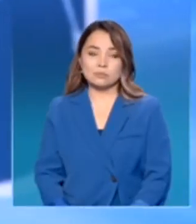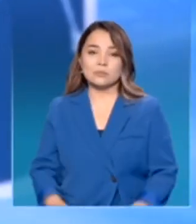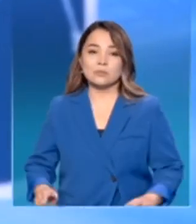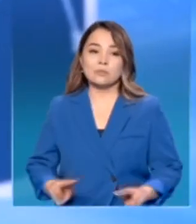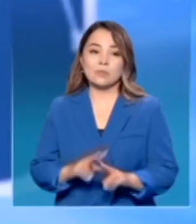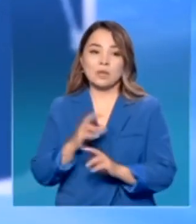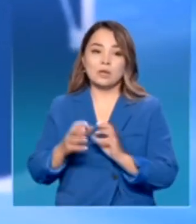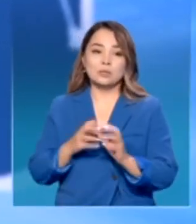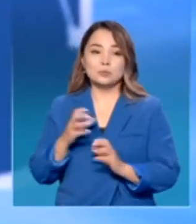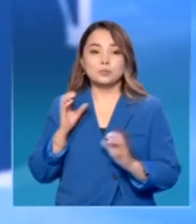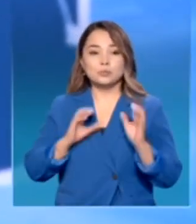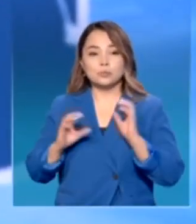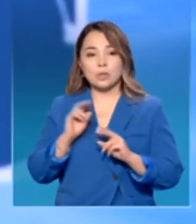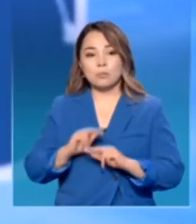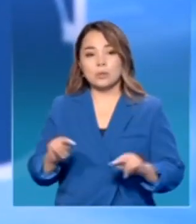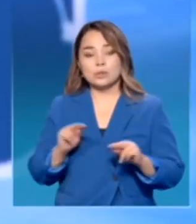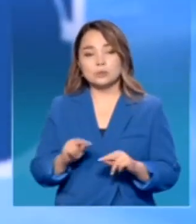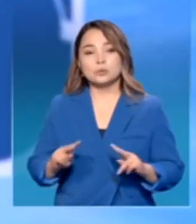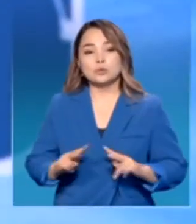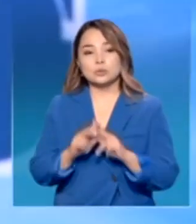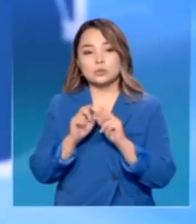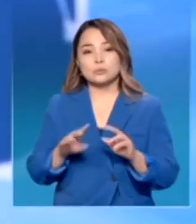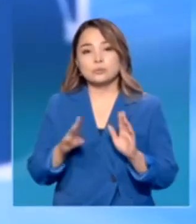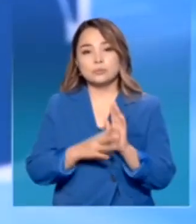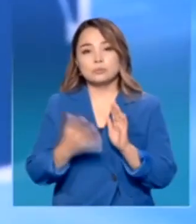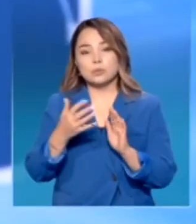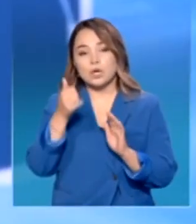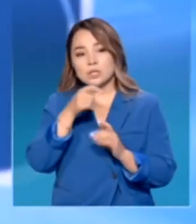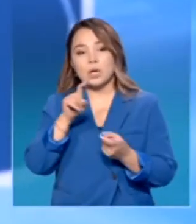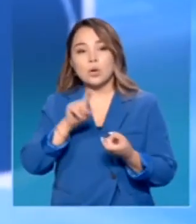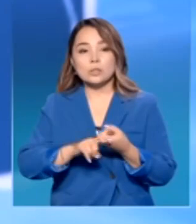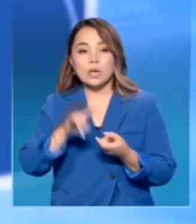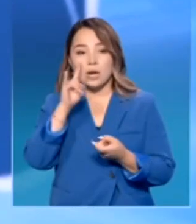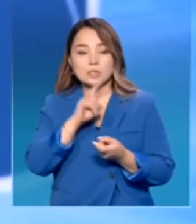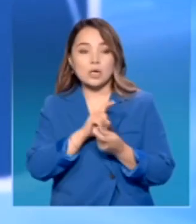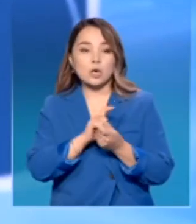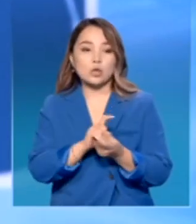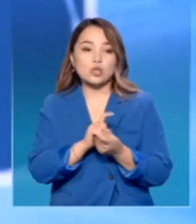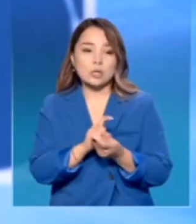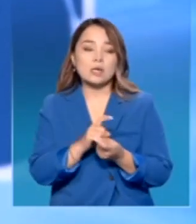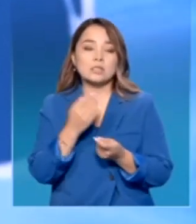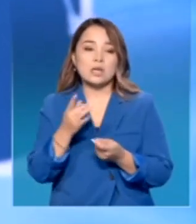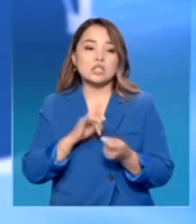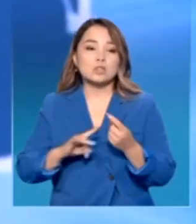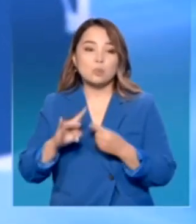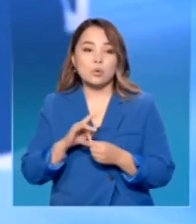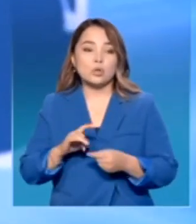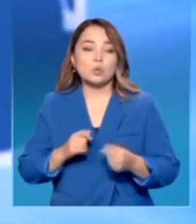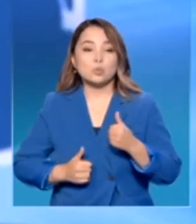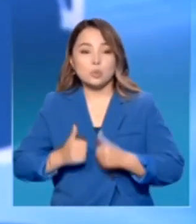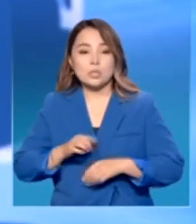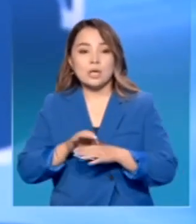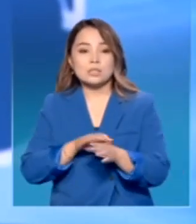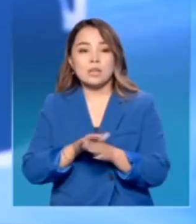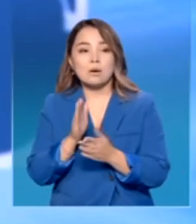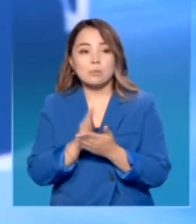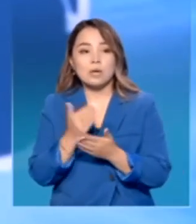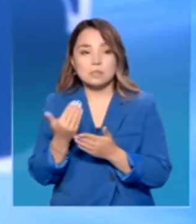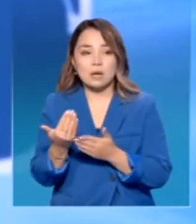Астана халықаралық университетінің педагогикалық колледжінің 95 жылдығына орай қазақ күресінен республикалық турнир өтті. Бұл